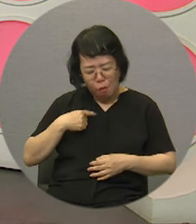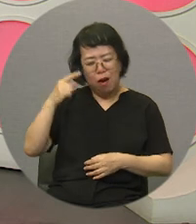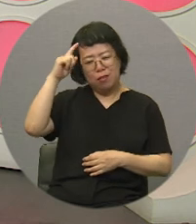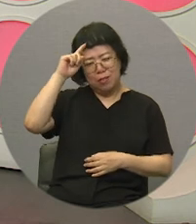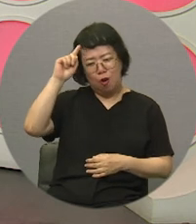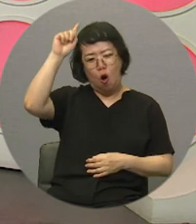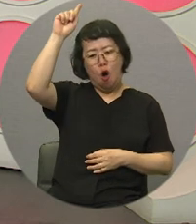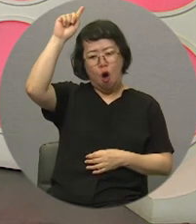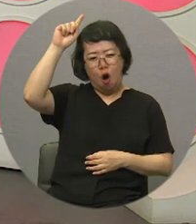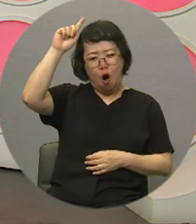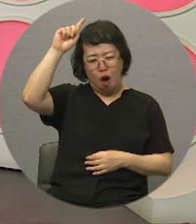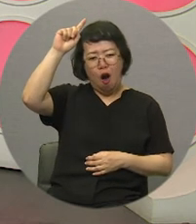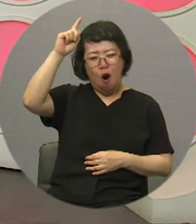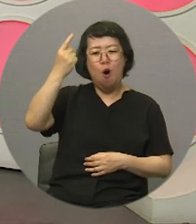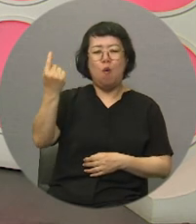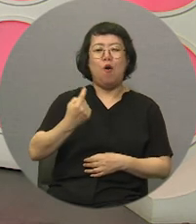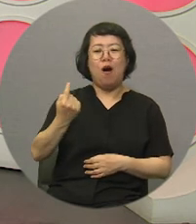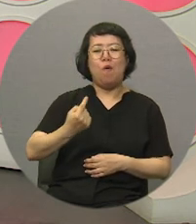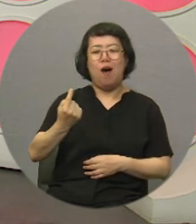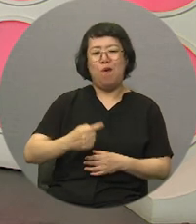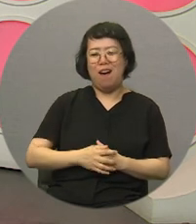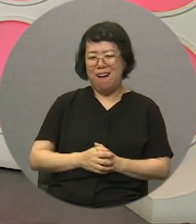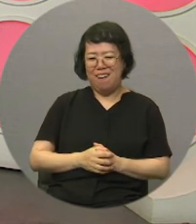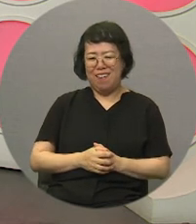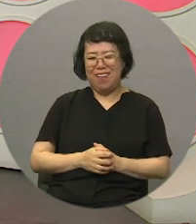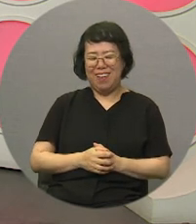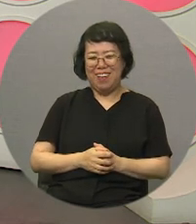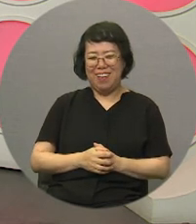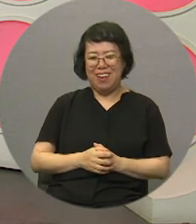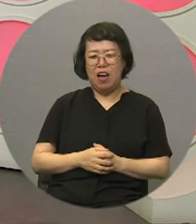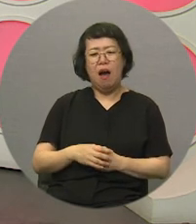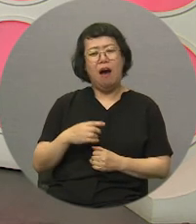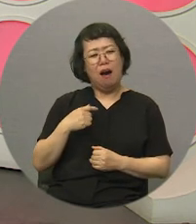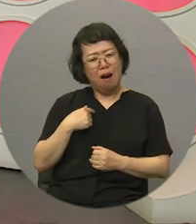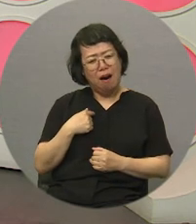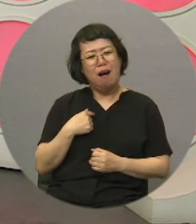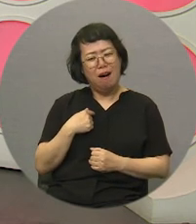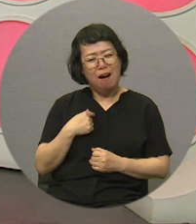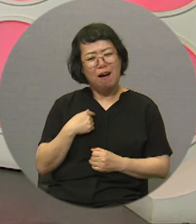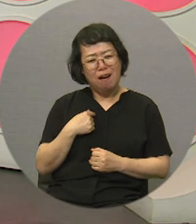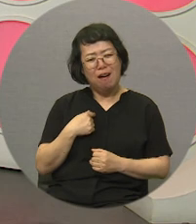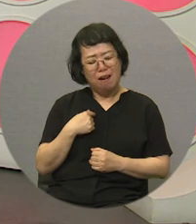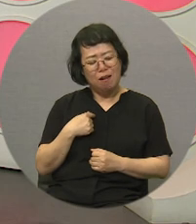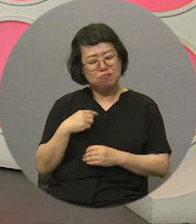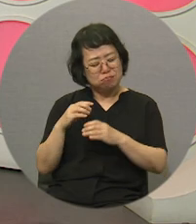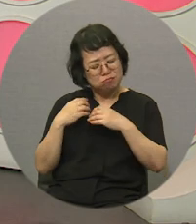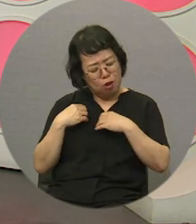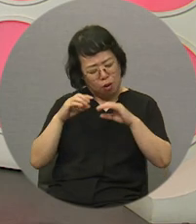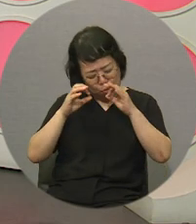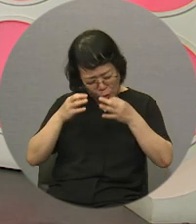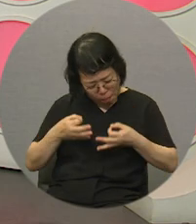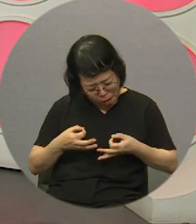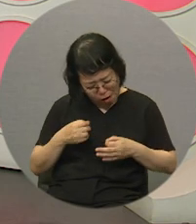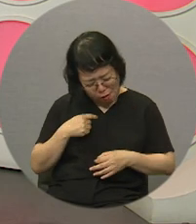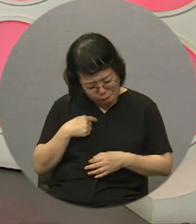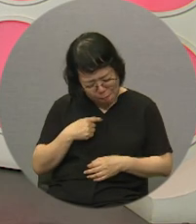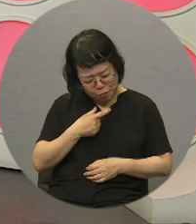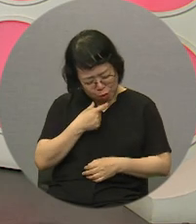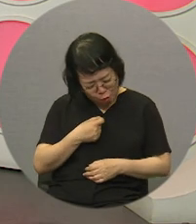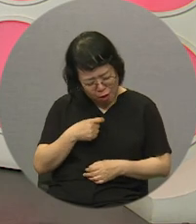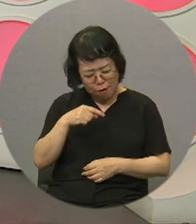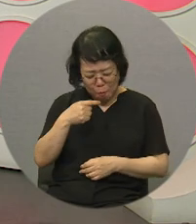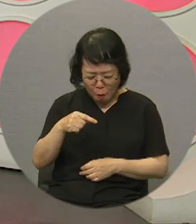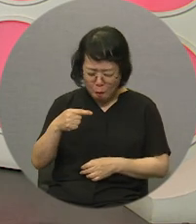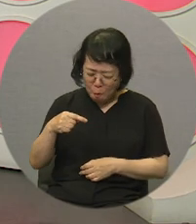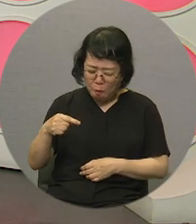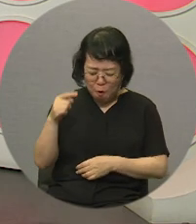라고요. 그때부터 저는요, 제 마음의 귀를 기울이기 시작했고 제가 무엇을 했을 때 가장